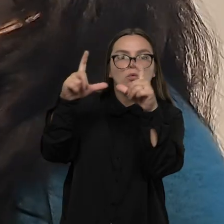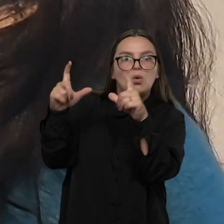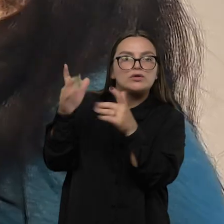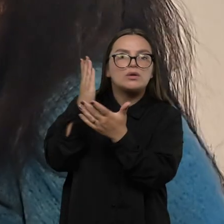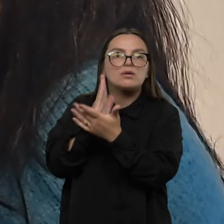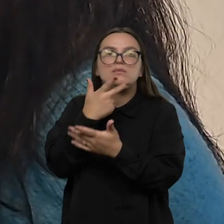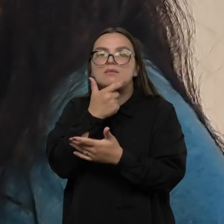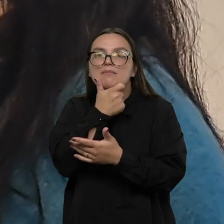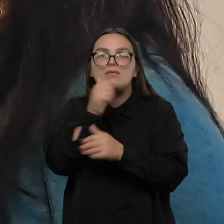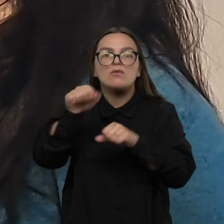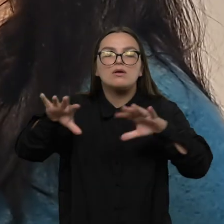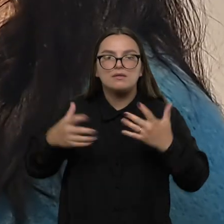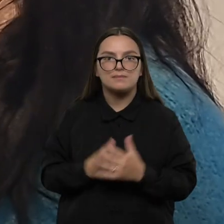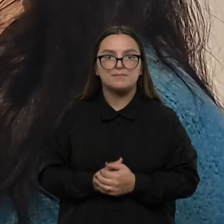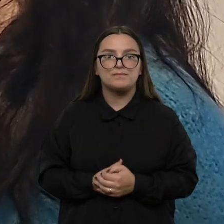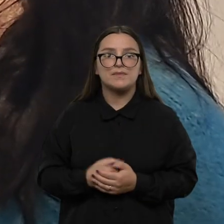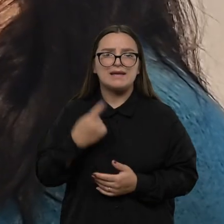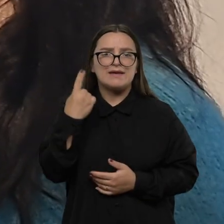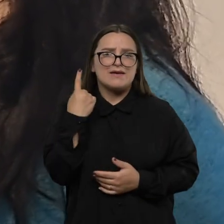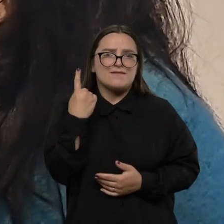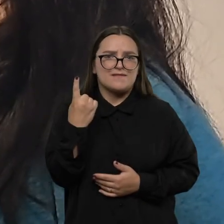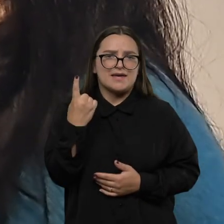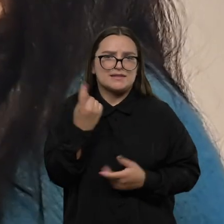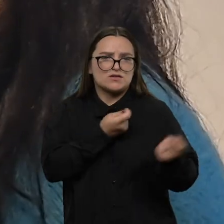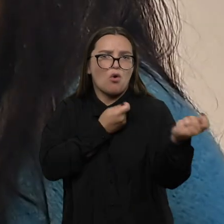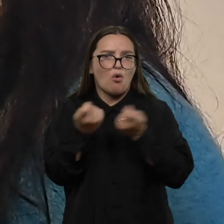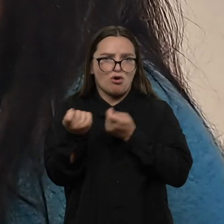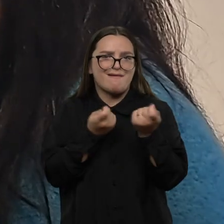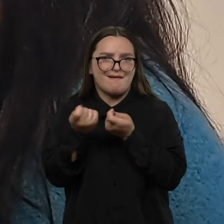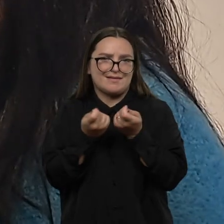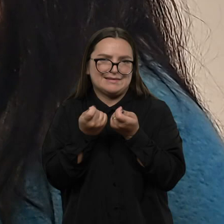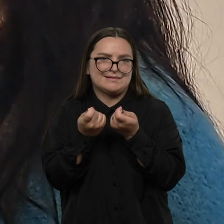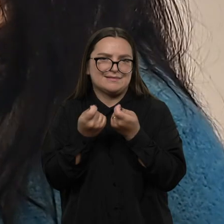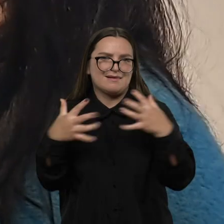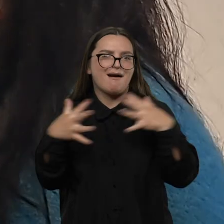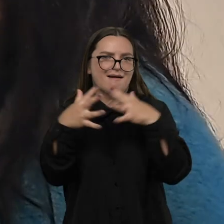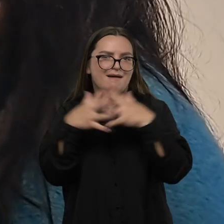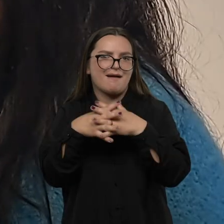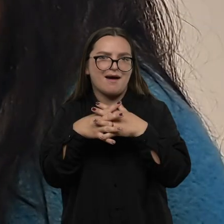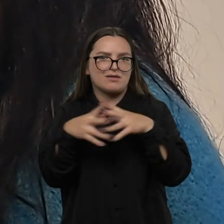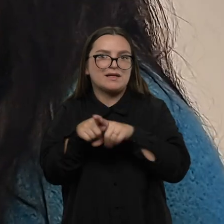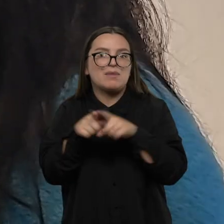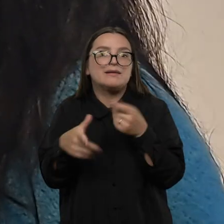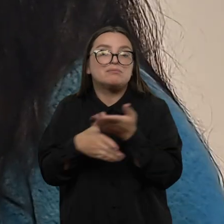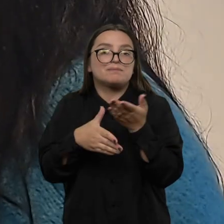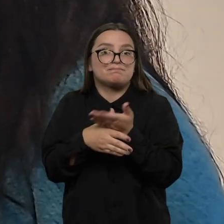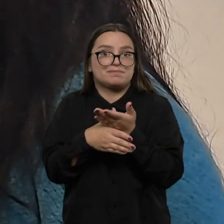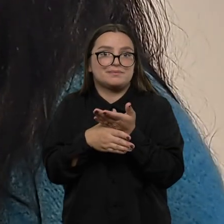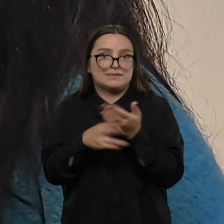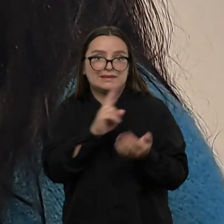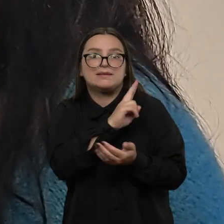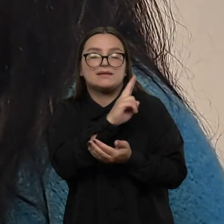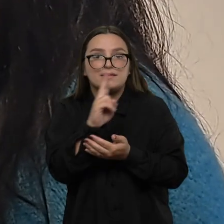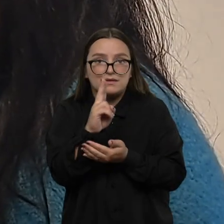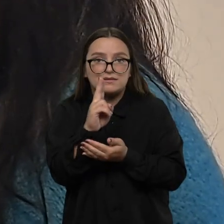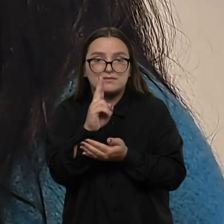iš tokių, galima sakyti, organizatorių, ne organizatorių, bet labai prisidėjusių prie šitų